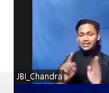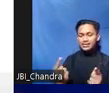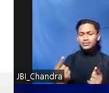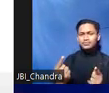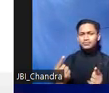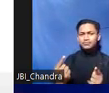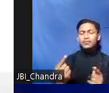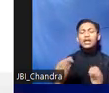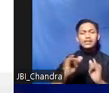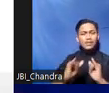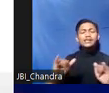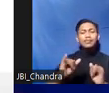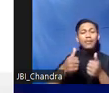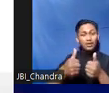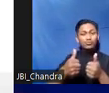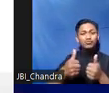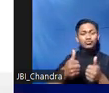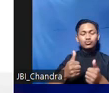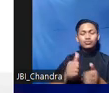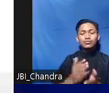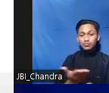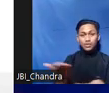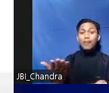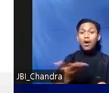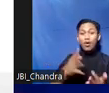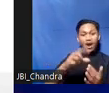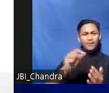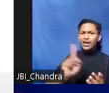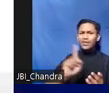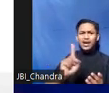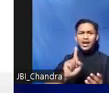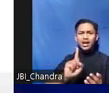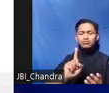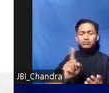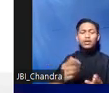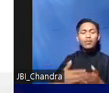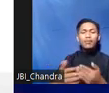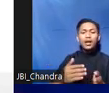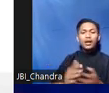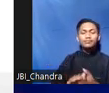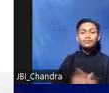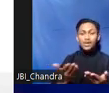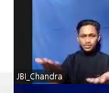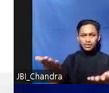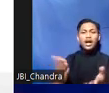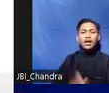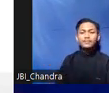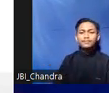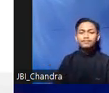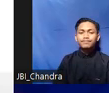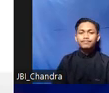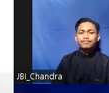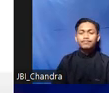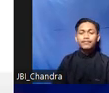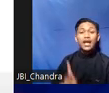mana ataupun menggunakan yang mana atau lebih baik malah kita bisa menguasai dua-duanya jadi nanti kalau salah satu tidak bisa